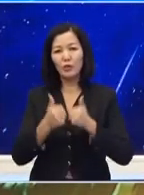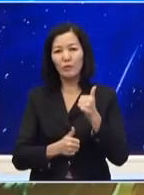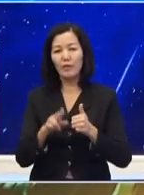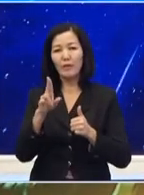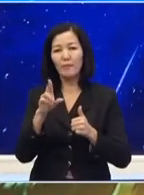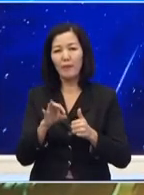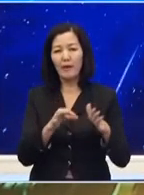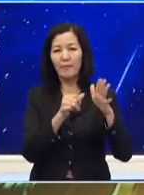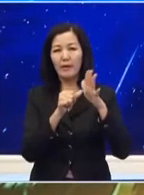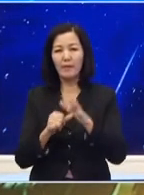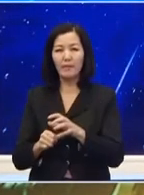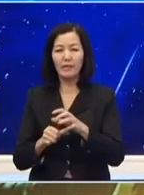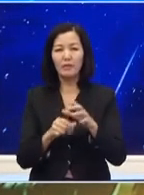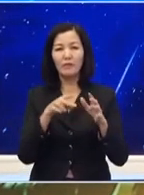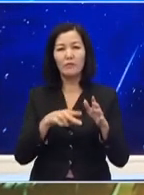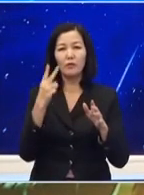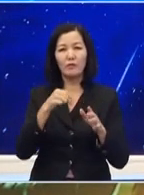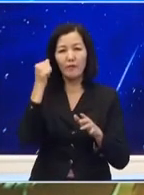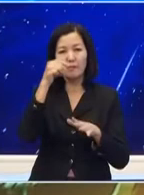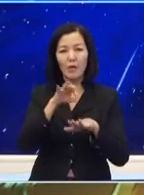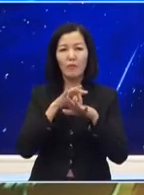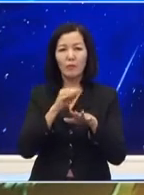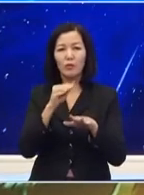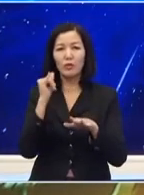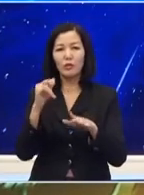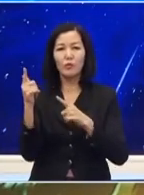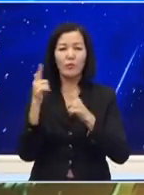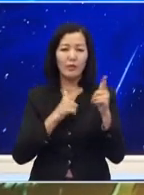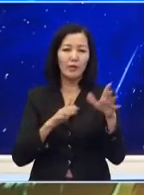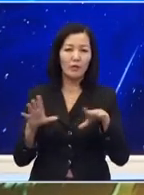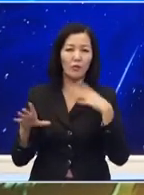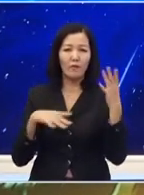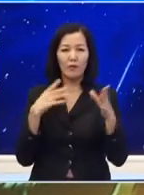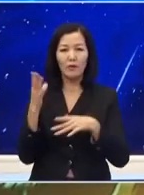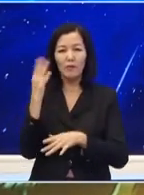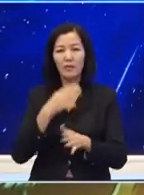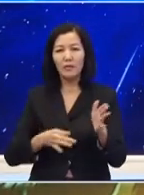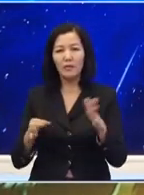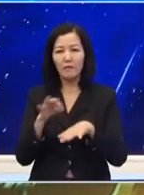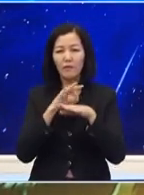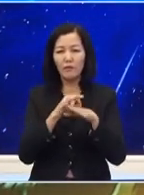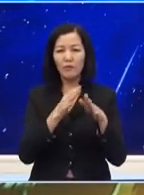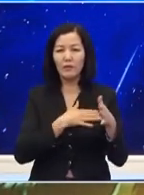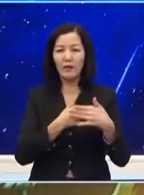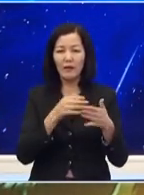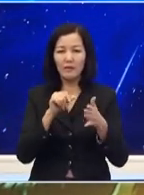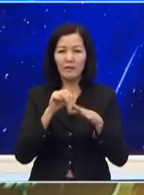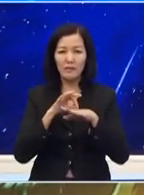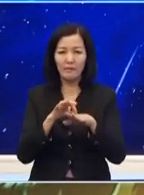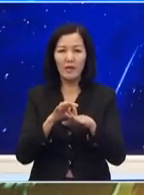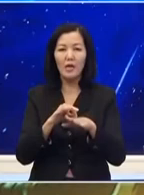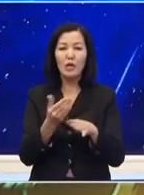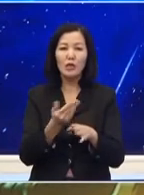Международный чемпионат по парапланеризму 2022 пройдет в ЖТСУ. Подготовка к нему в Алматинской области ведется